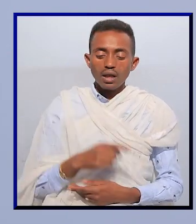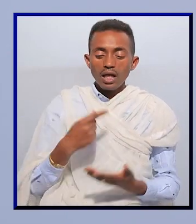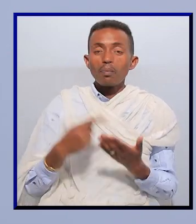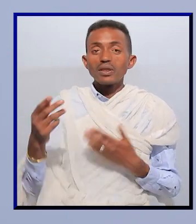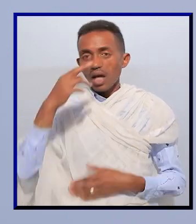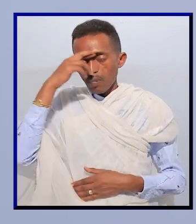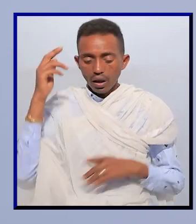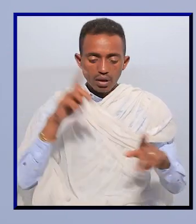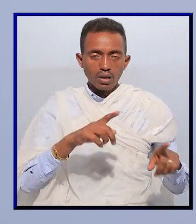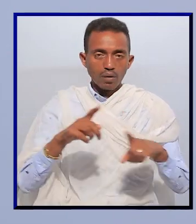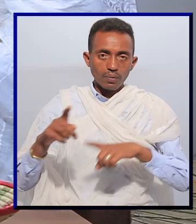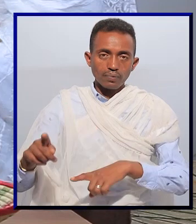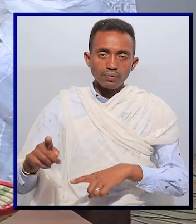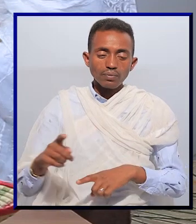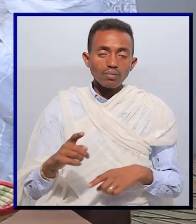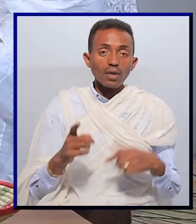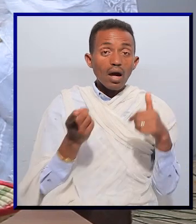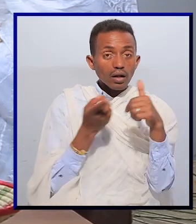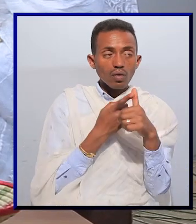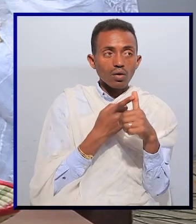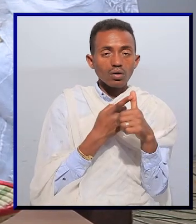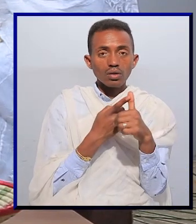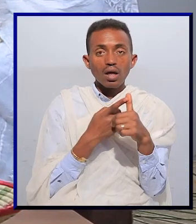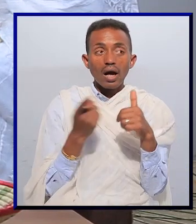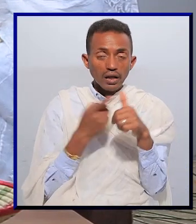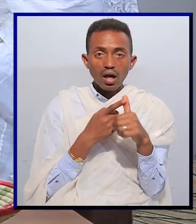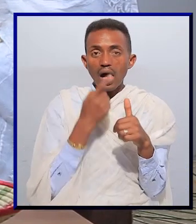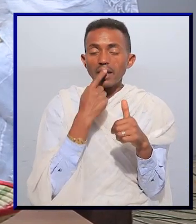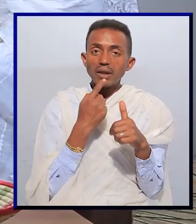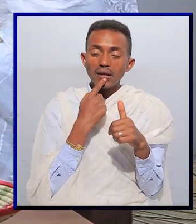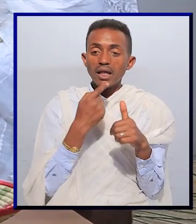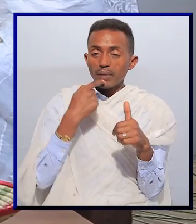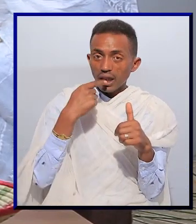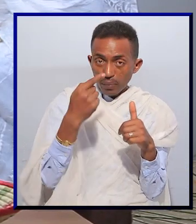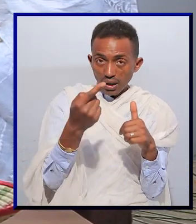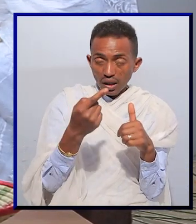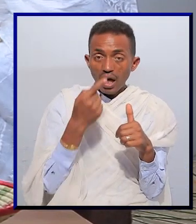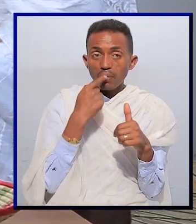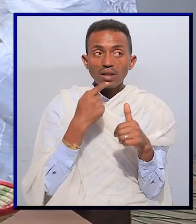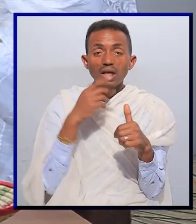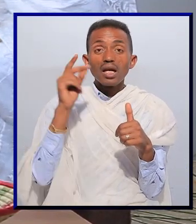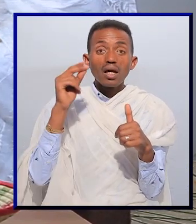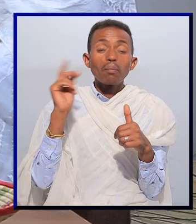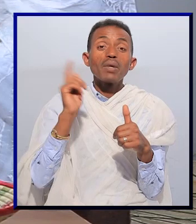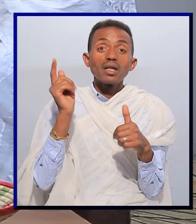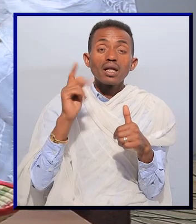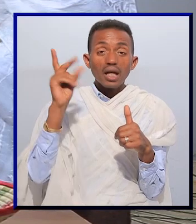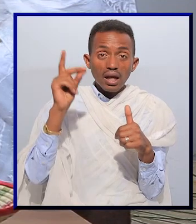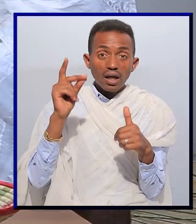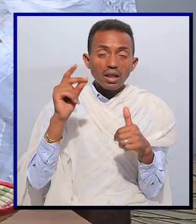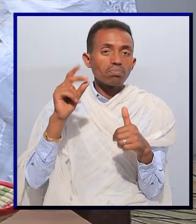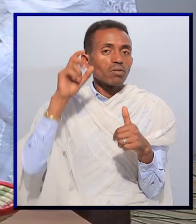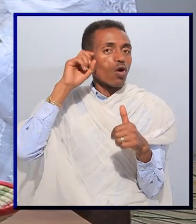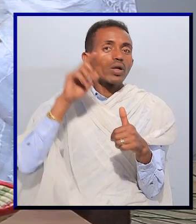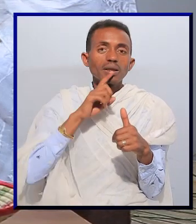አንዱ አንደበትን ምንናገርበት እና አንደበትን ለወሲብ ይጠቀሙበታል ማለት ነው። በዚህ መልክ ነው እንግዲህ እዛ